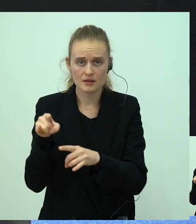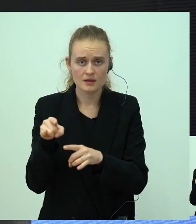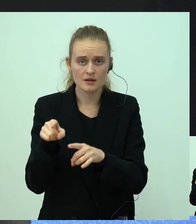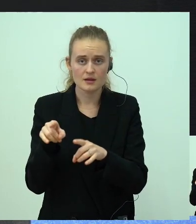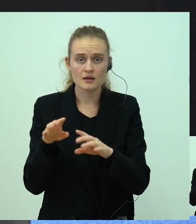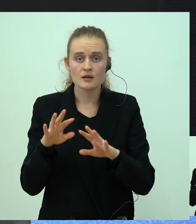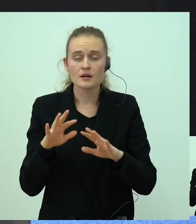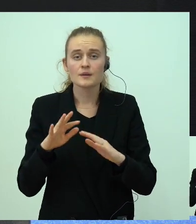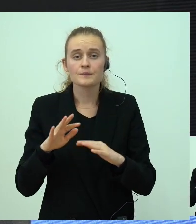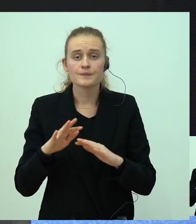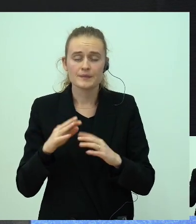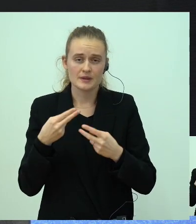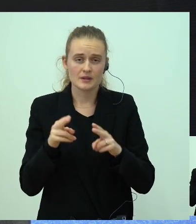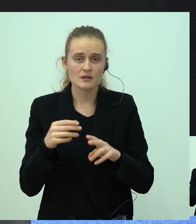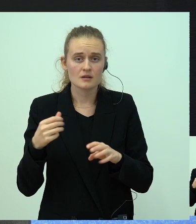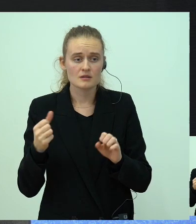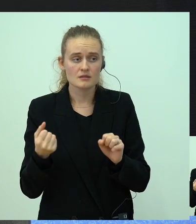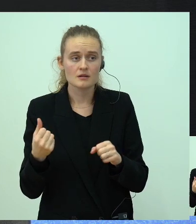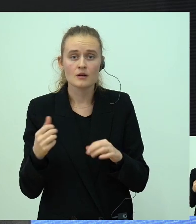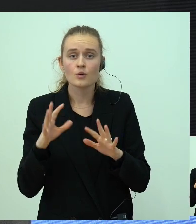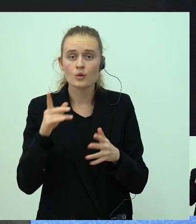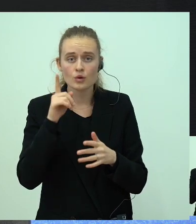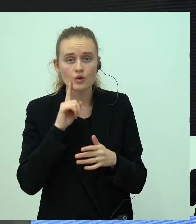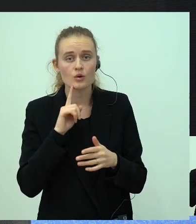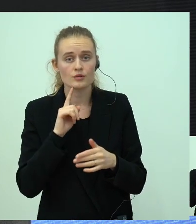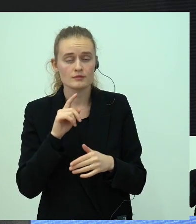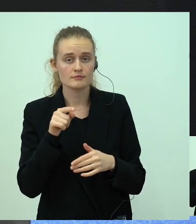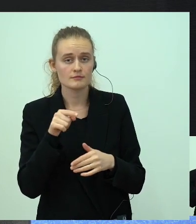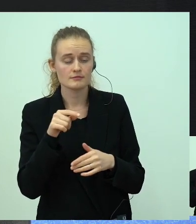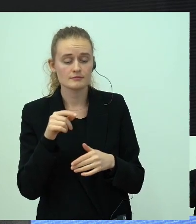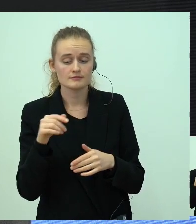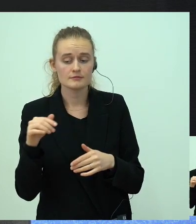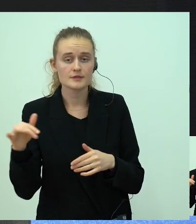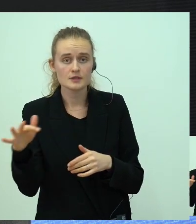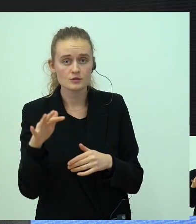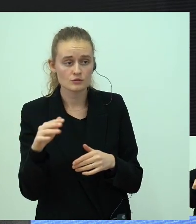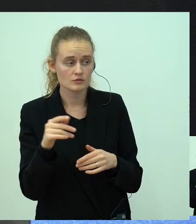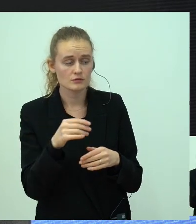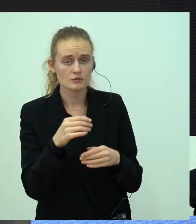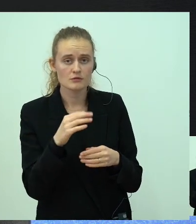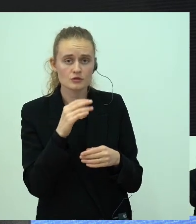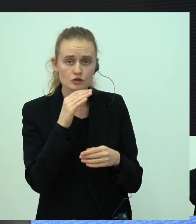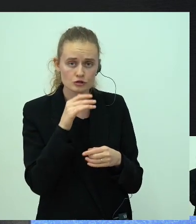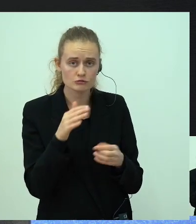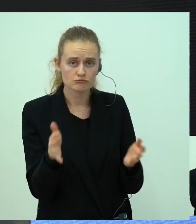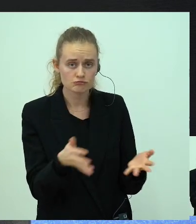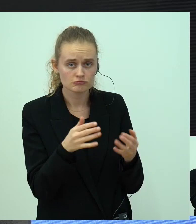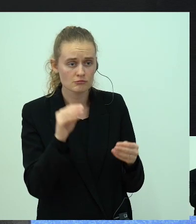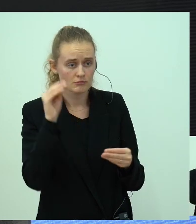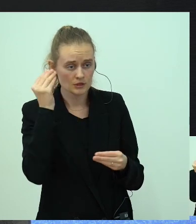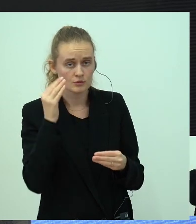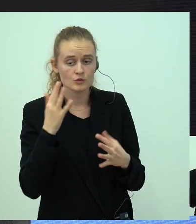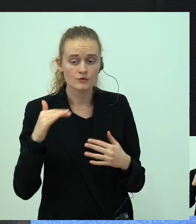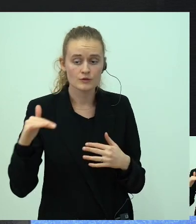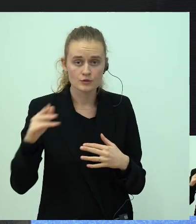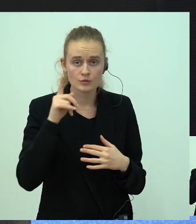Jeigu norite, kad žydų bendruomenė rūpintųsi visuomenė, jeigu visuomenė nori vis dėlto, jog žydų